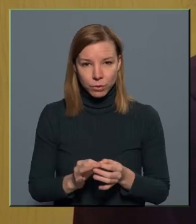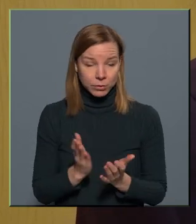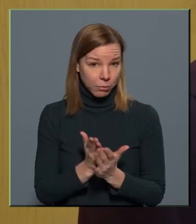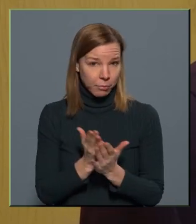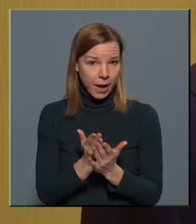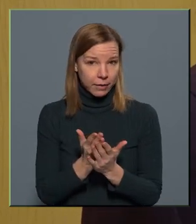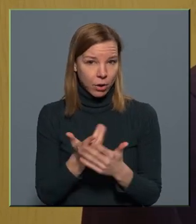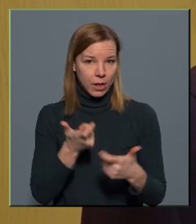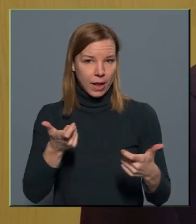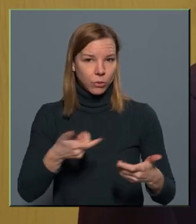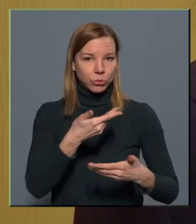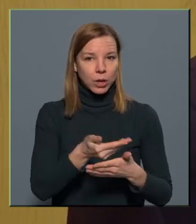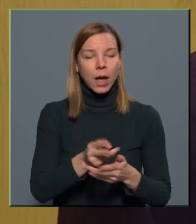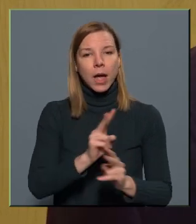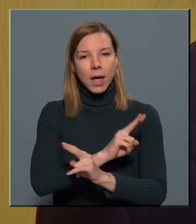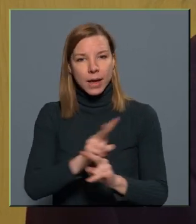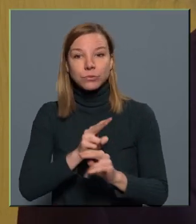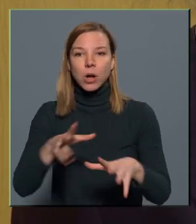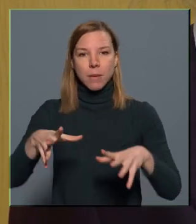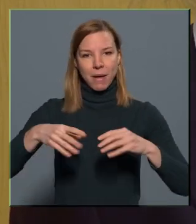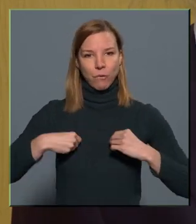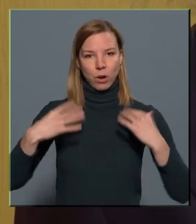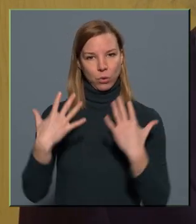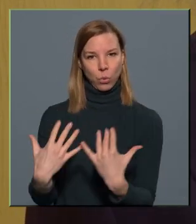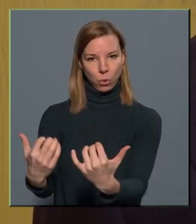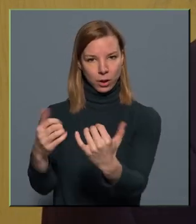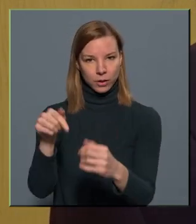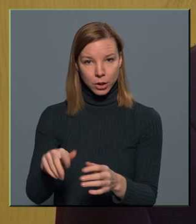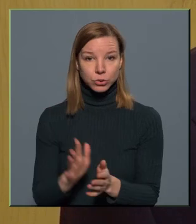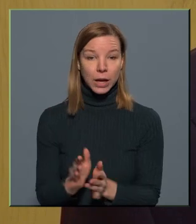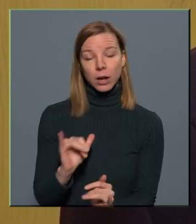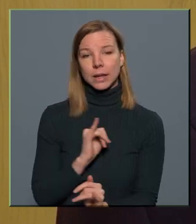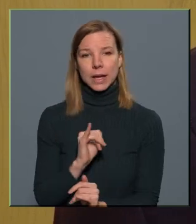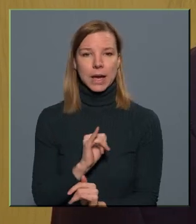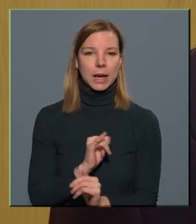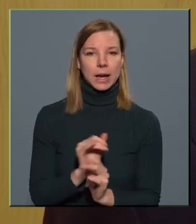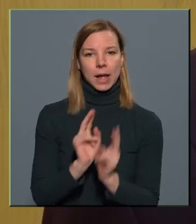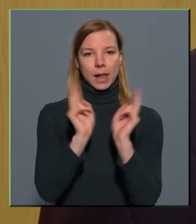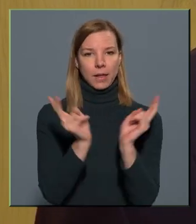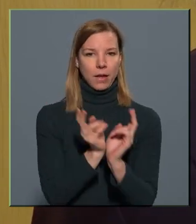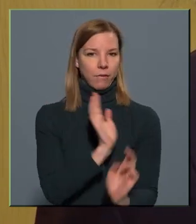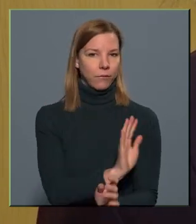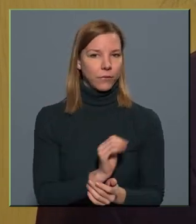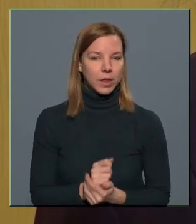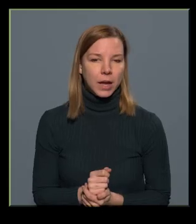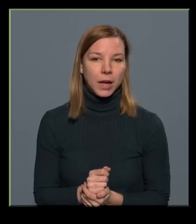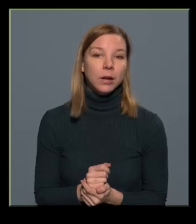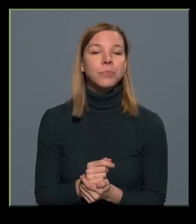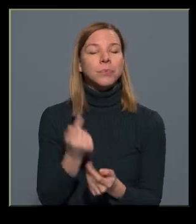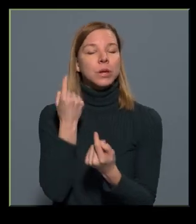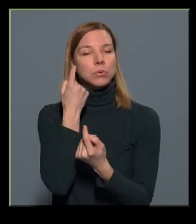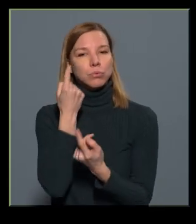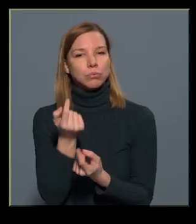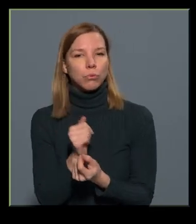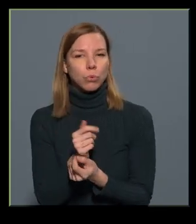van befogadókészség sokak részéről nyilván, akiket érdekel ez a világ is, és tudnak